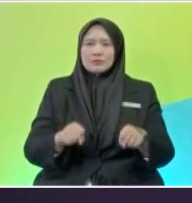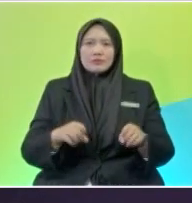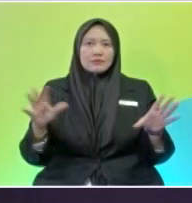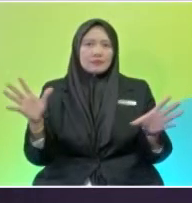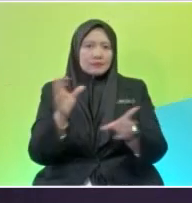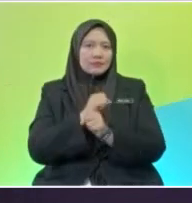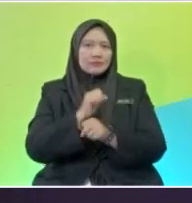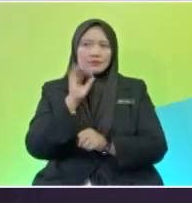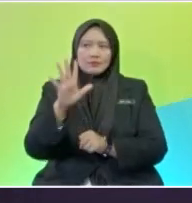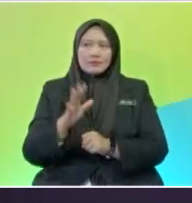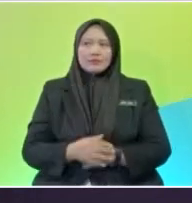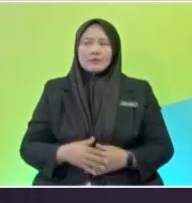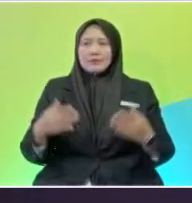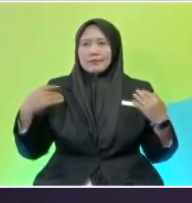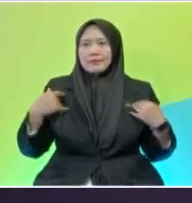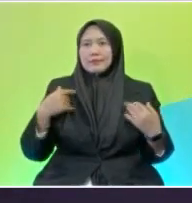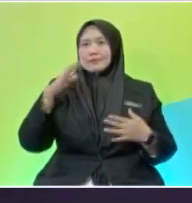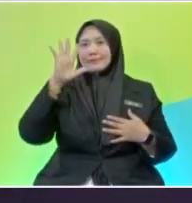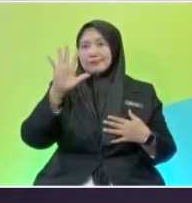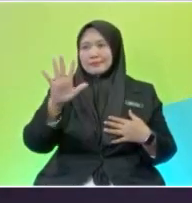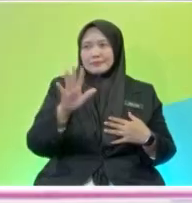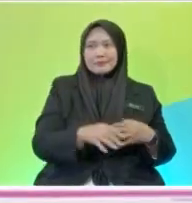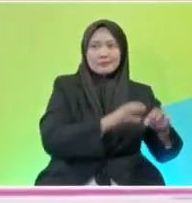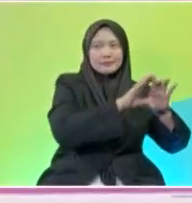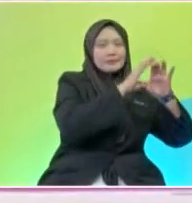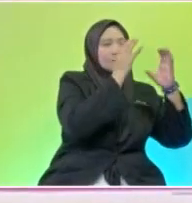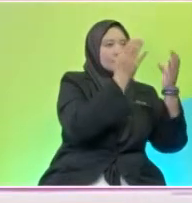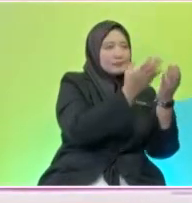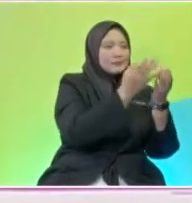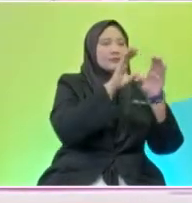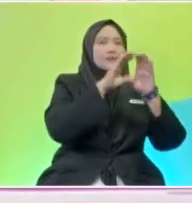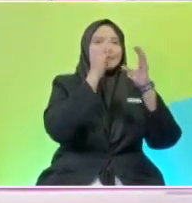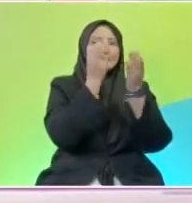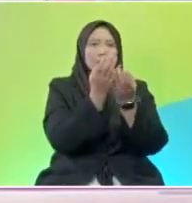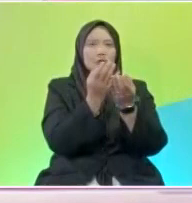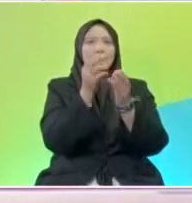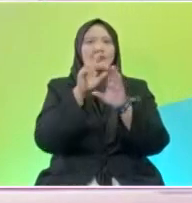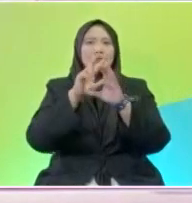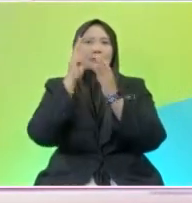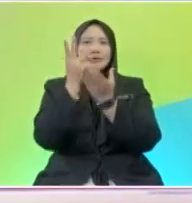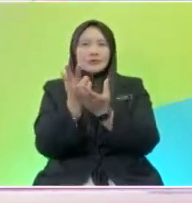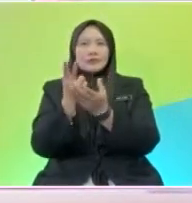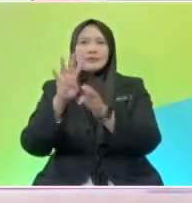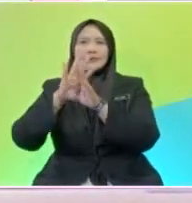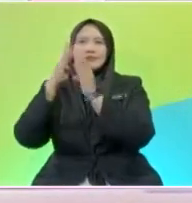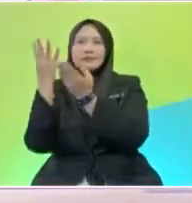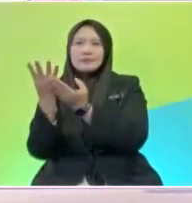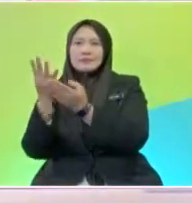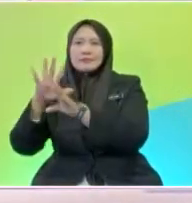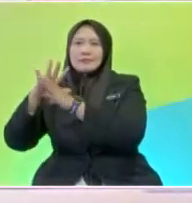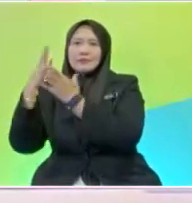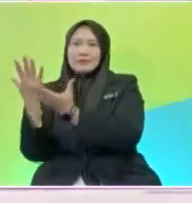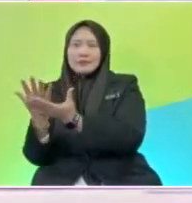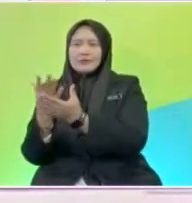yang kita kumpul-kumpul kan dekat sini tadi apa tuh jadi bilik itu adalah kumpul dia dua-dua